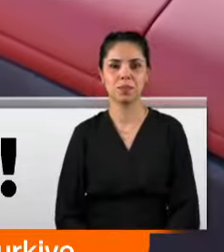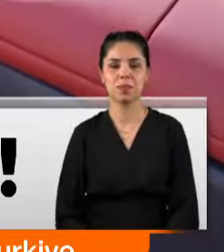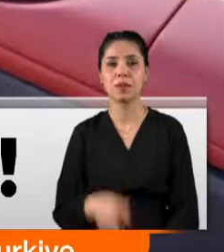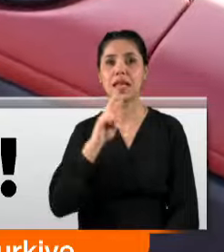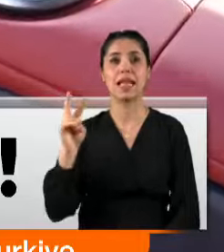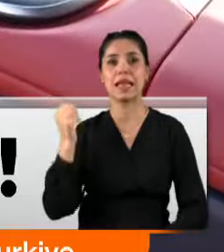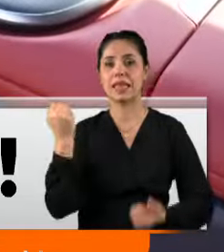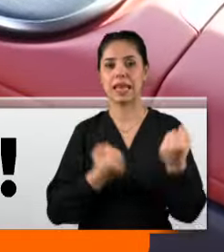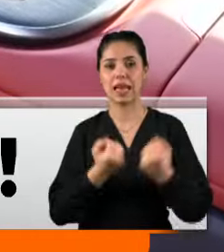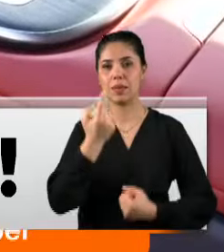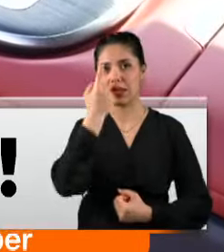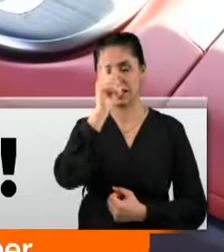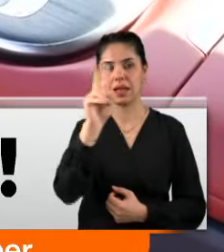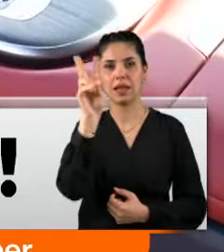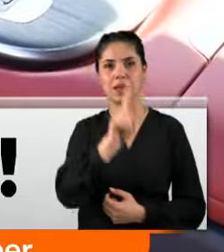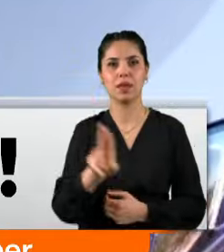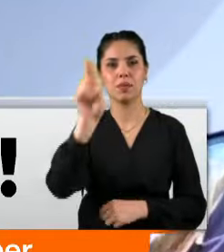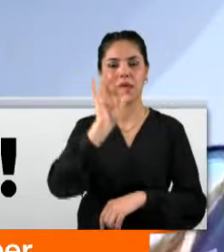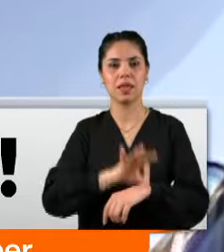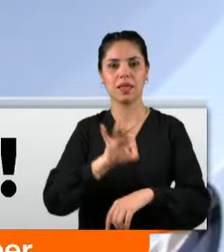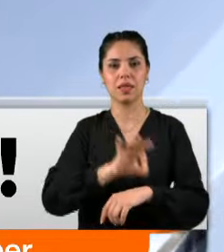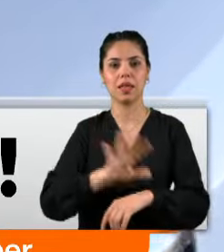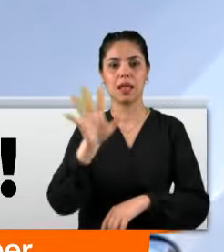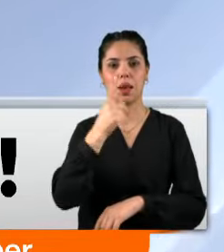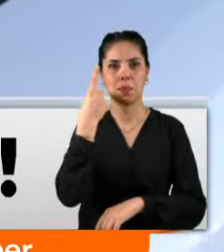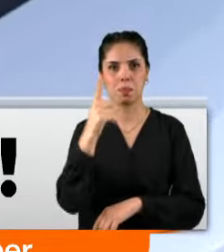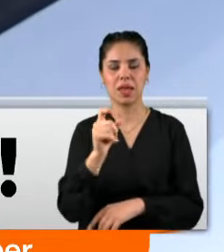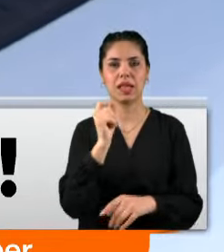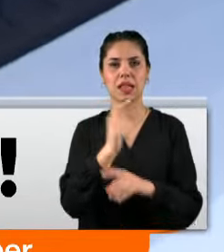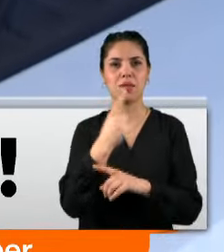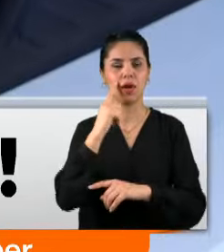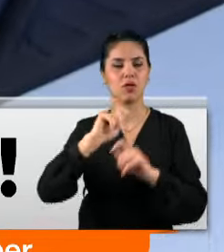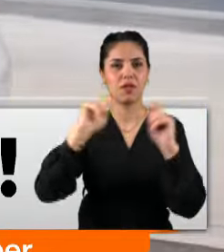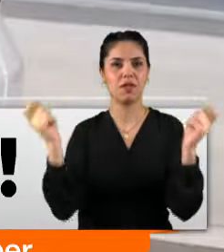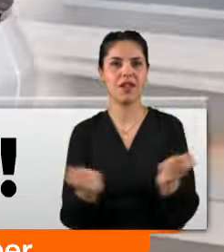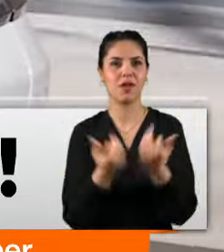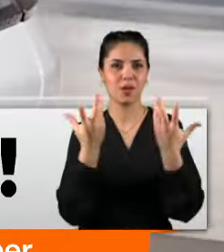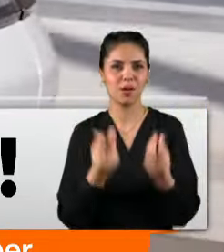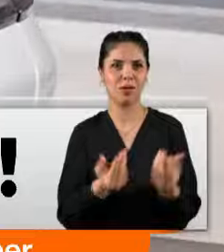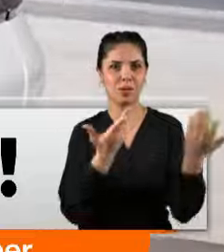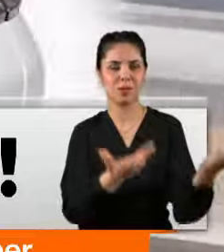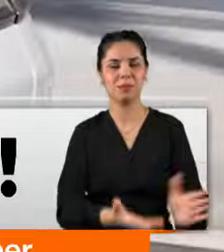Elektrikli otomobil sadece 27 dakikada 50 bin siparişle rekor kırdı.